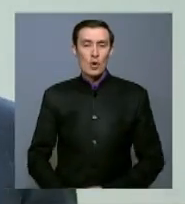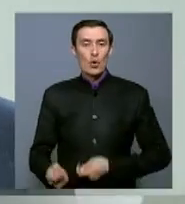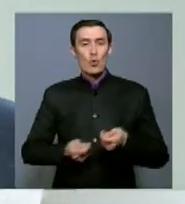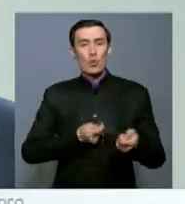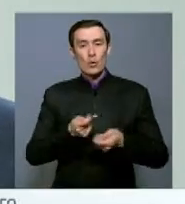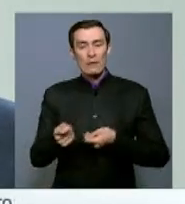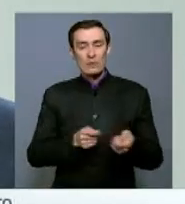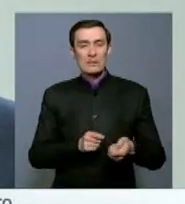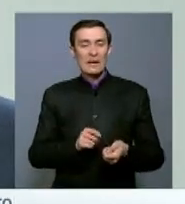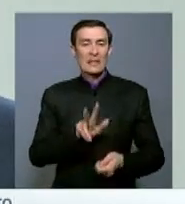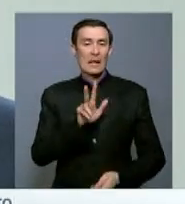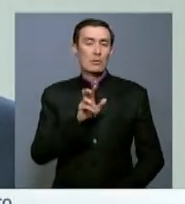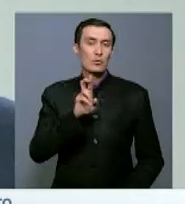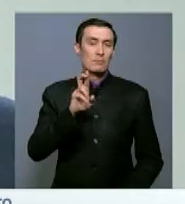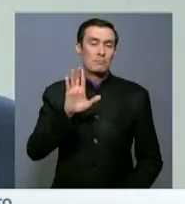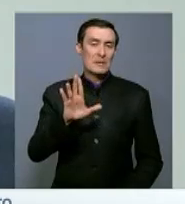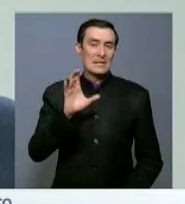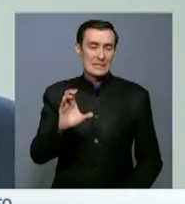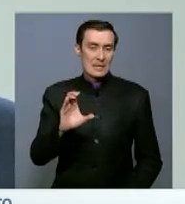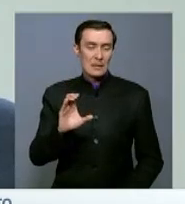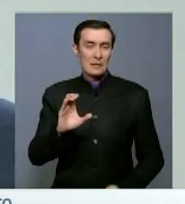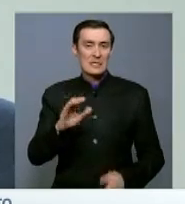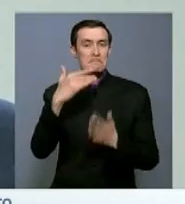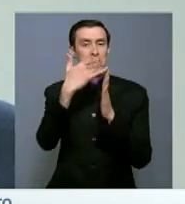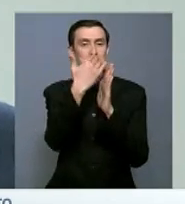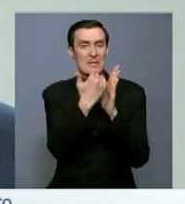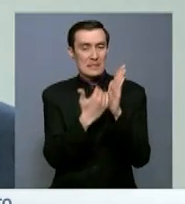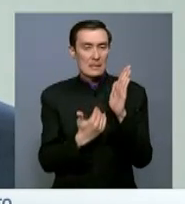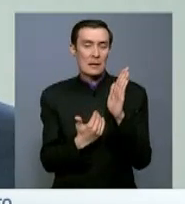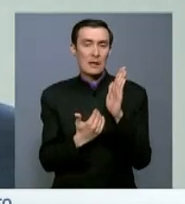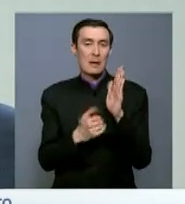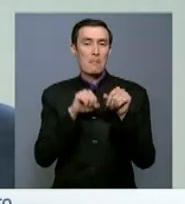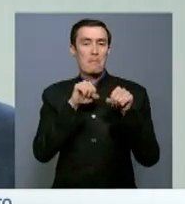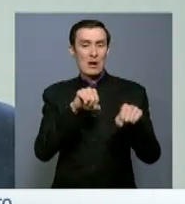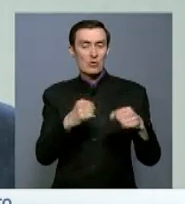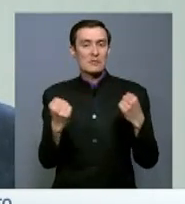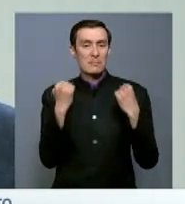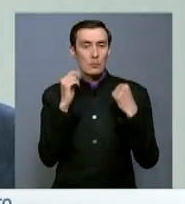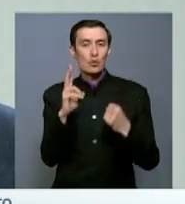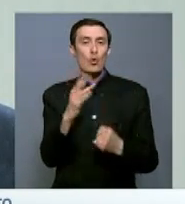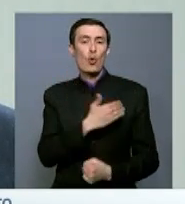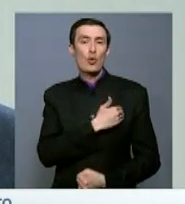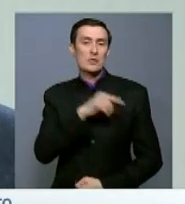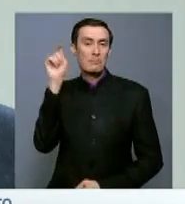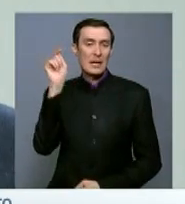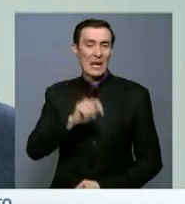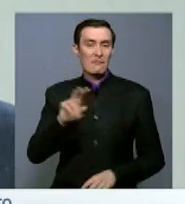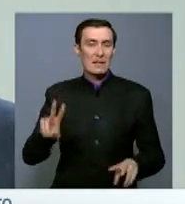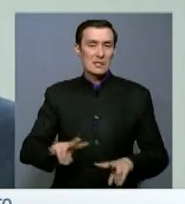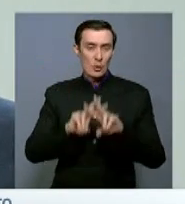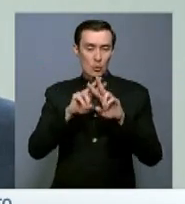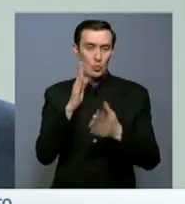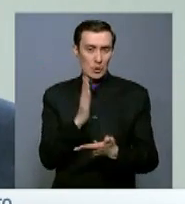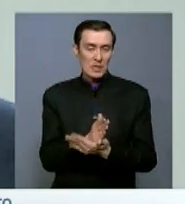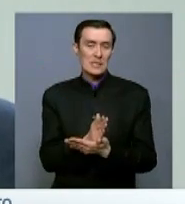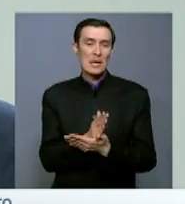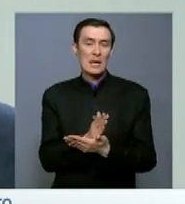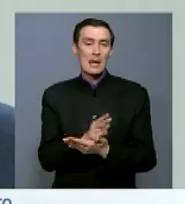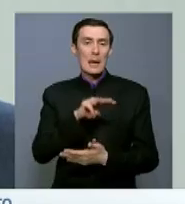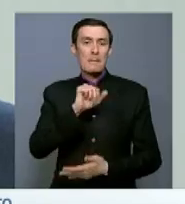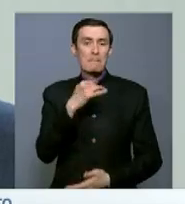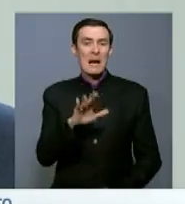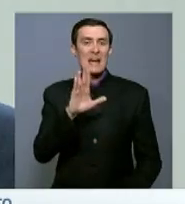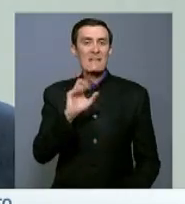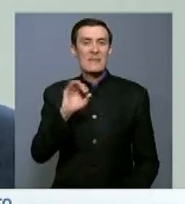Руководство WBC прислало нам целый список боксеров, которые изъявили желание приехать в Астану. Это и Майвезер,